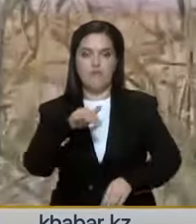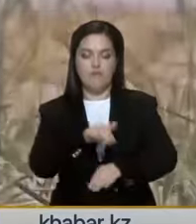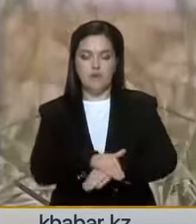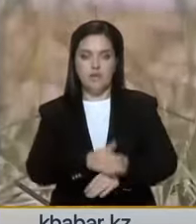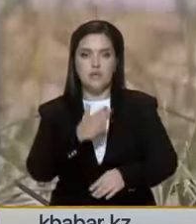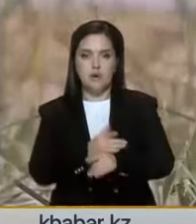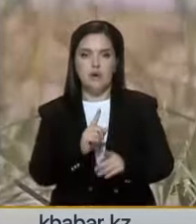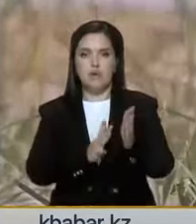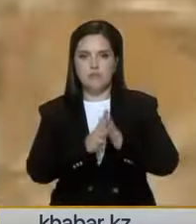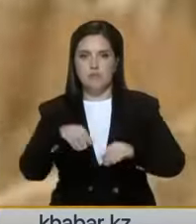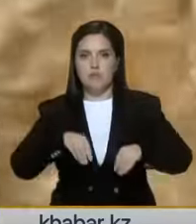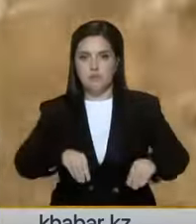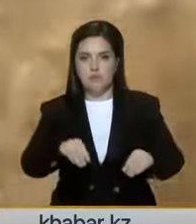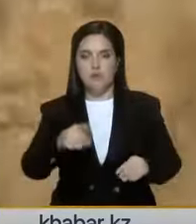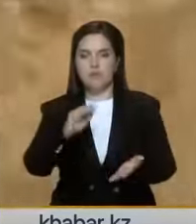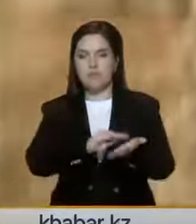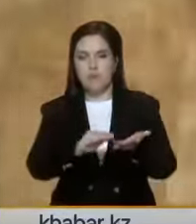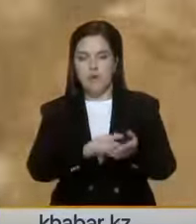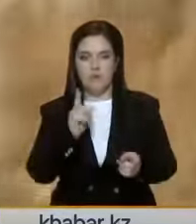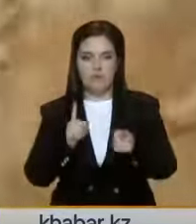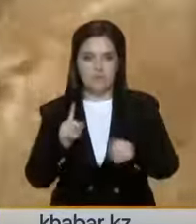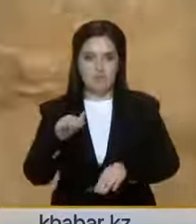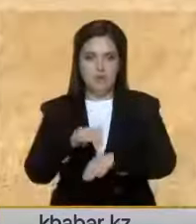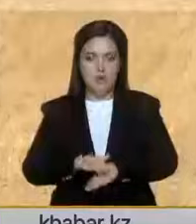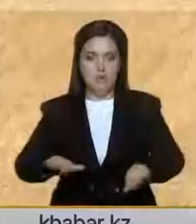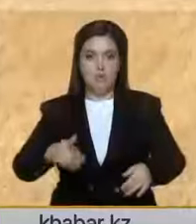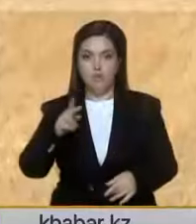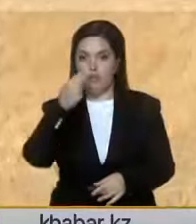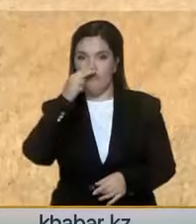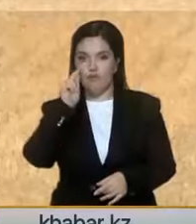в растениеводстве. Президент поручил привлечь каждого